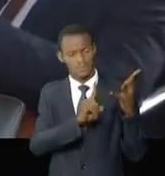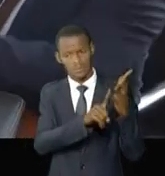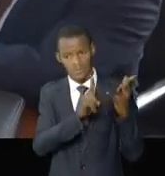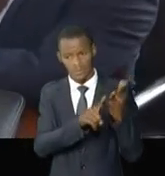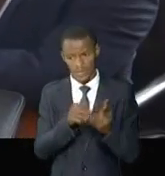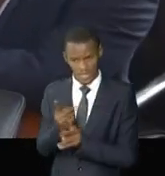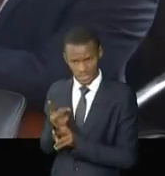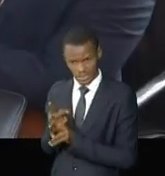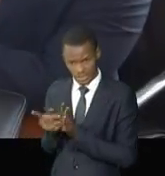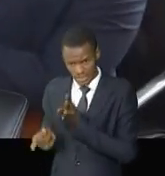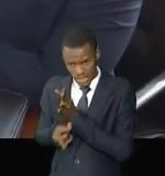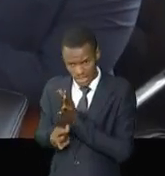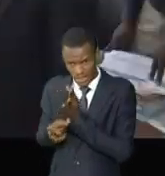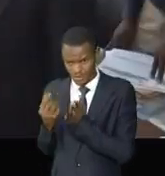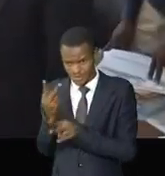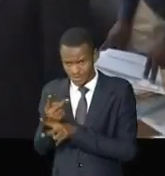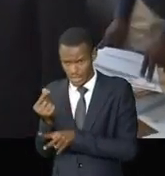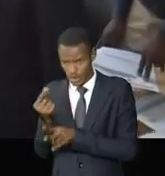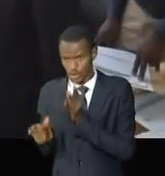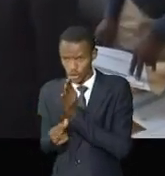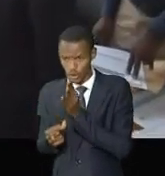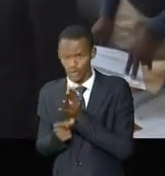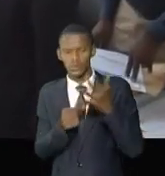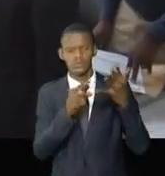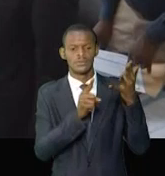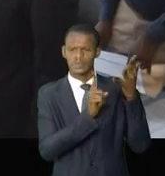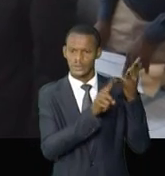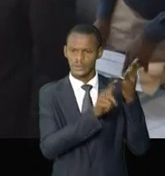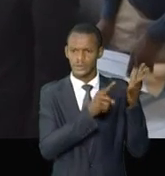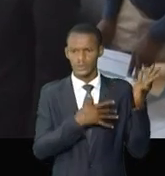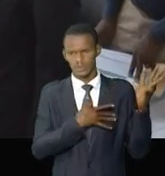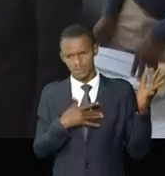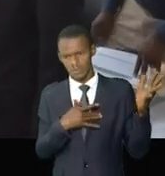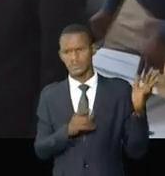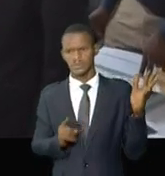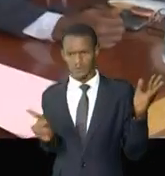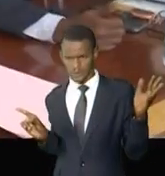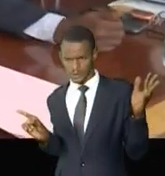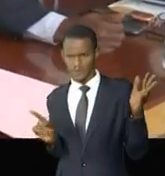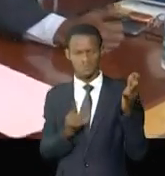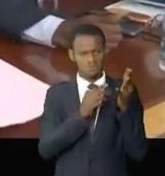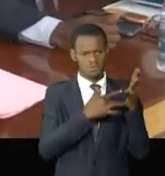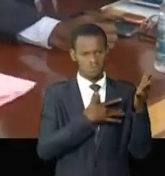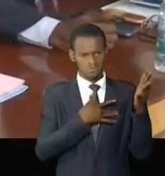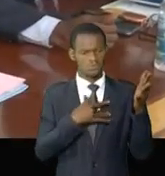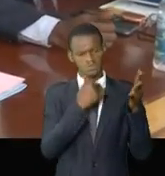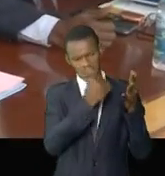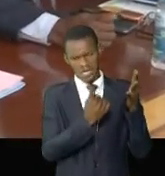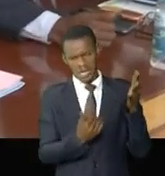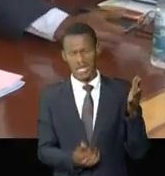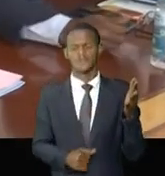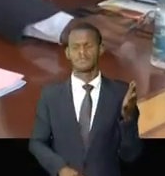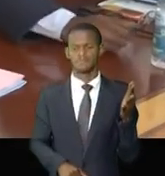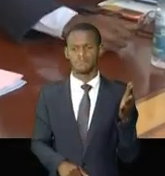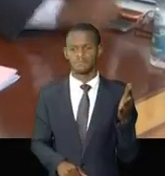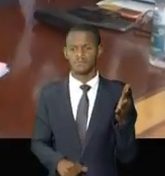des questeurs adjoints, les honorables Ilanga Bakonga Rigen, Kidima Nzumba Ida Mukalai. Bien avant,